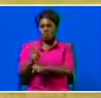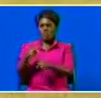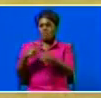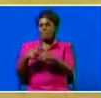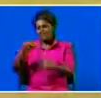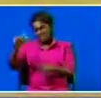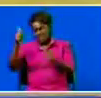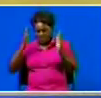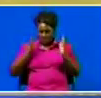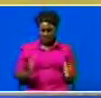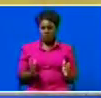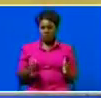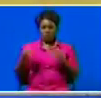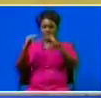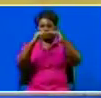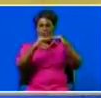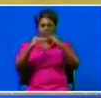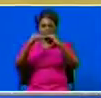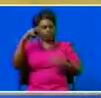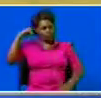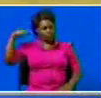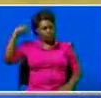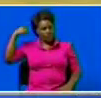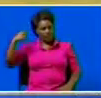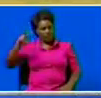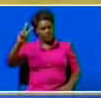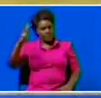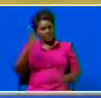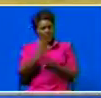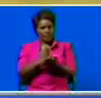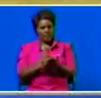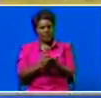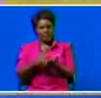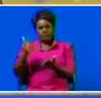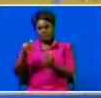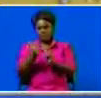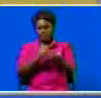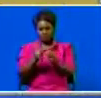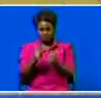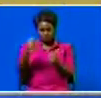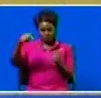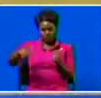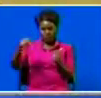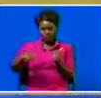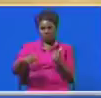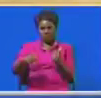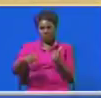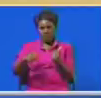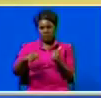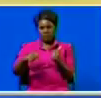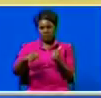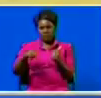lakini Ahmad akawasawazishia Mathare katika kipindi cha pili. Kwenye mechi zingine ambazo zilichezwa leo, Jackson